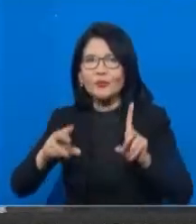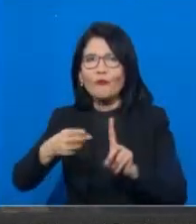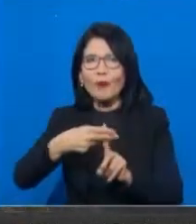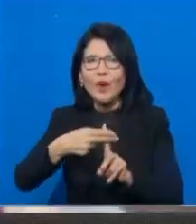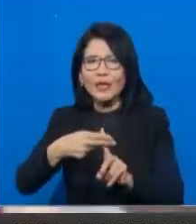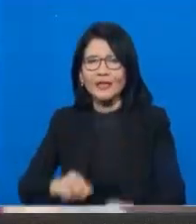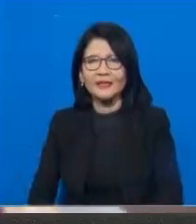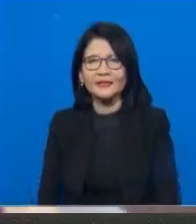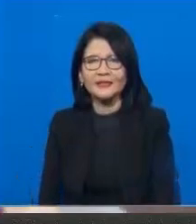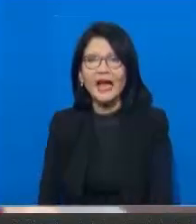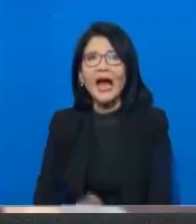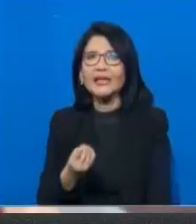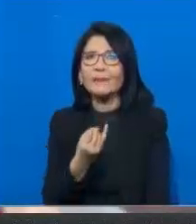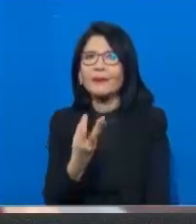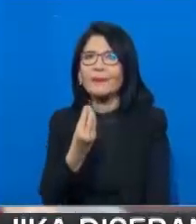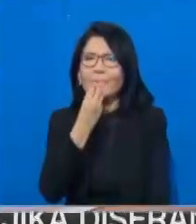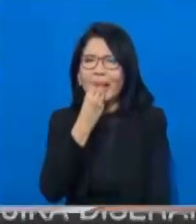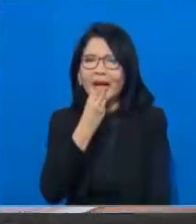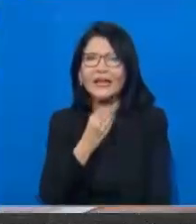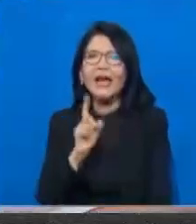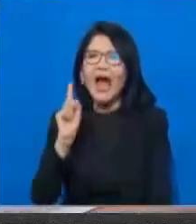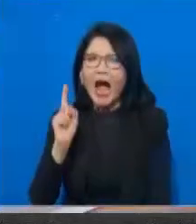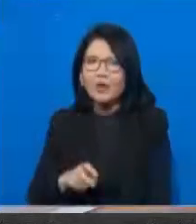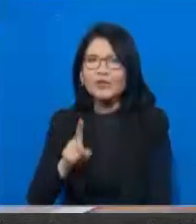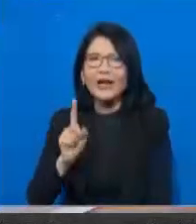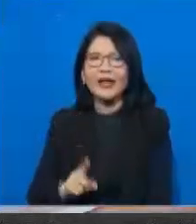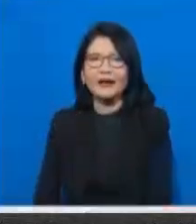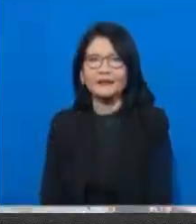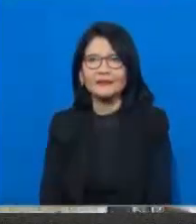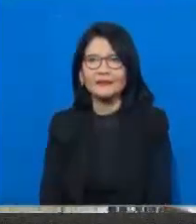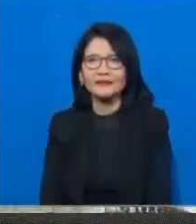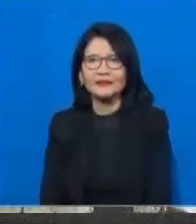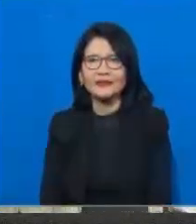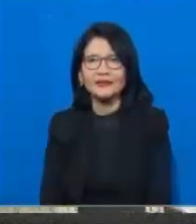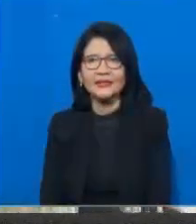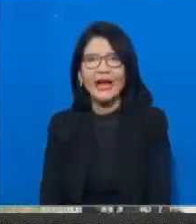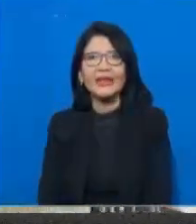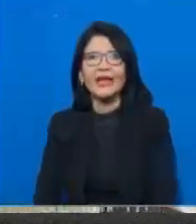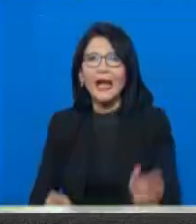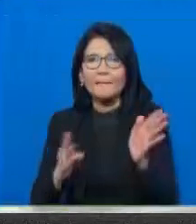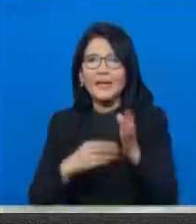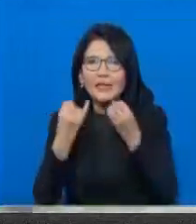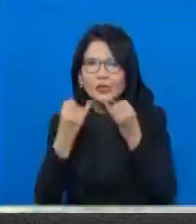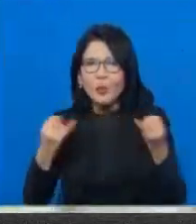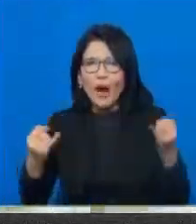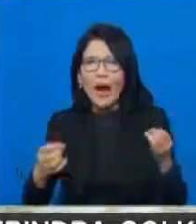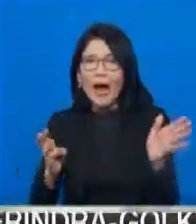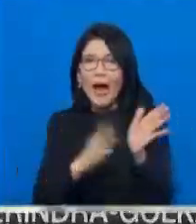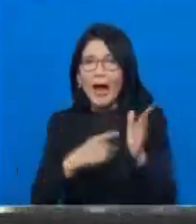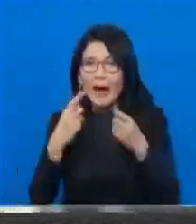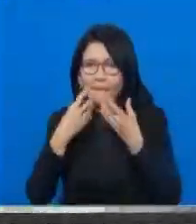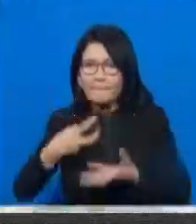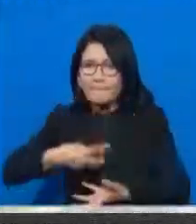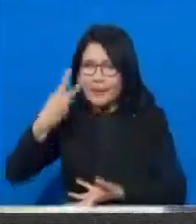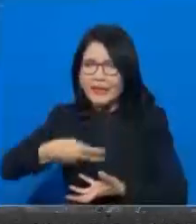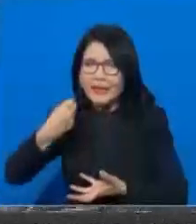2024. Ada beberapa makanan yang wajib ada saat perayaan Imlek. Salah satunya misoa. Jenis mie ini menyimbolkan